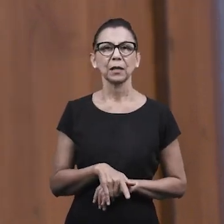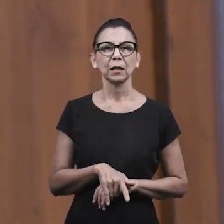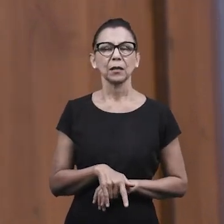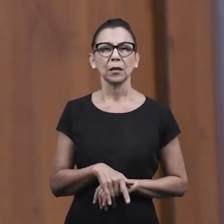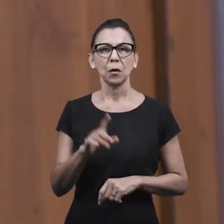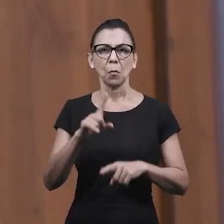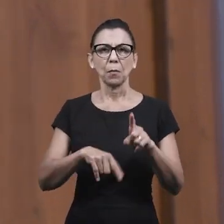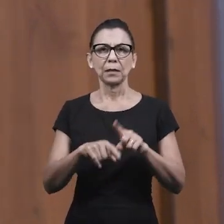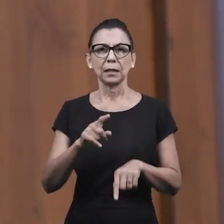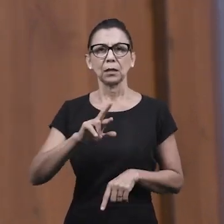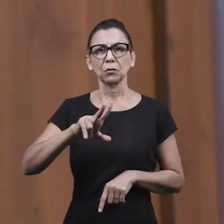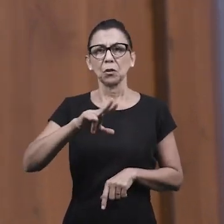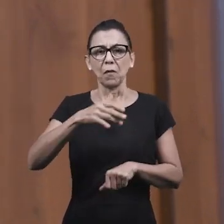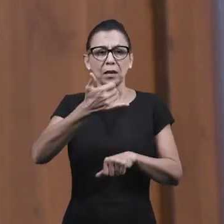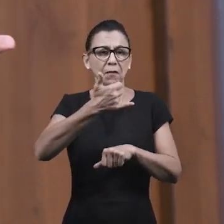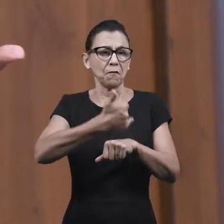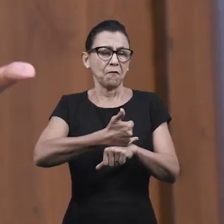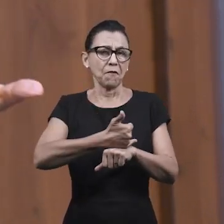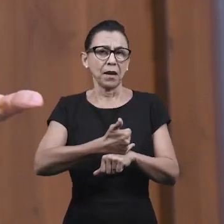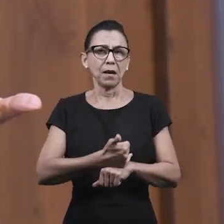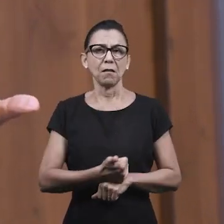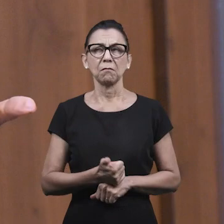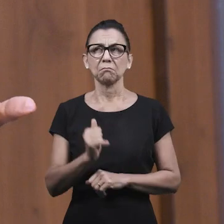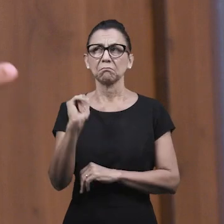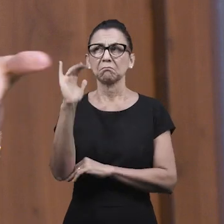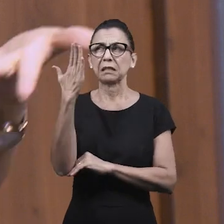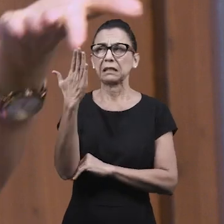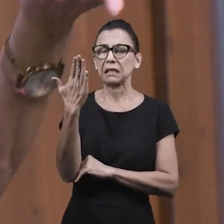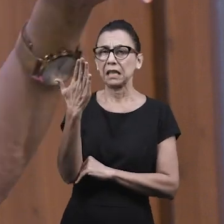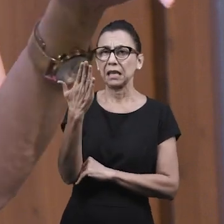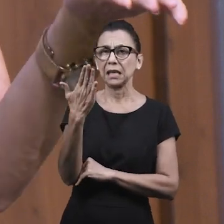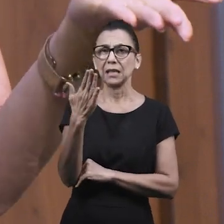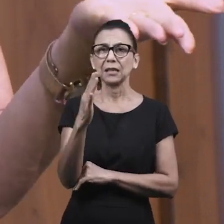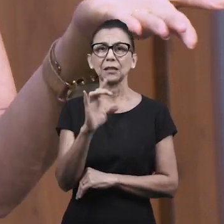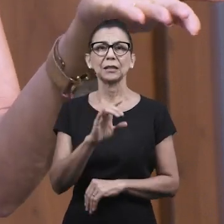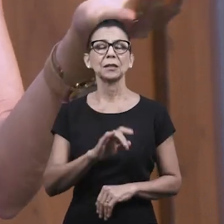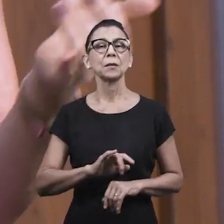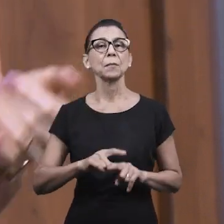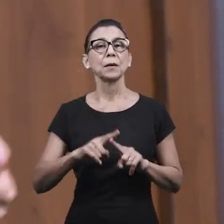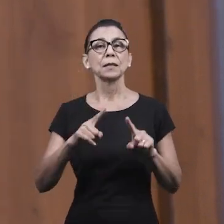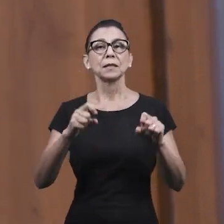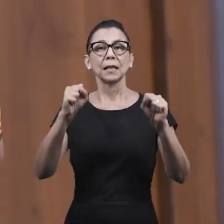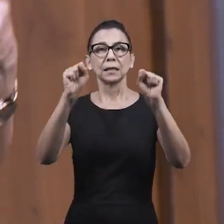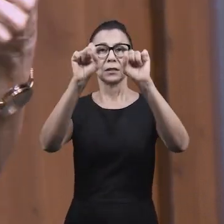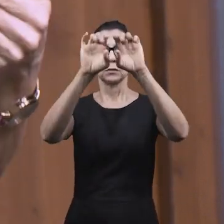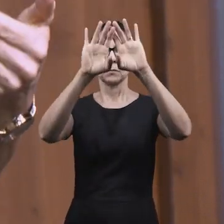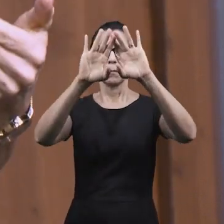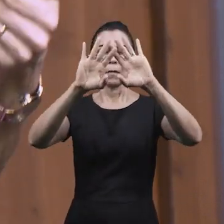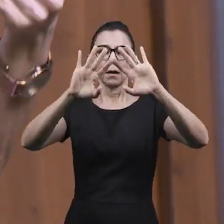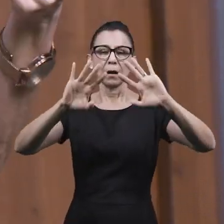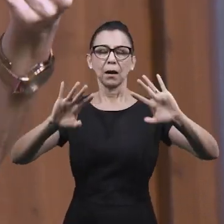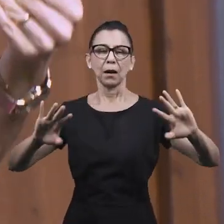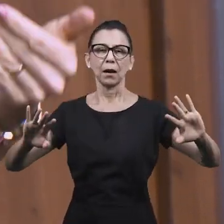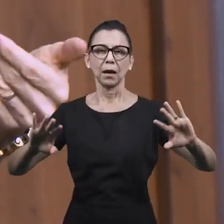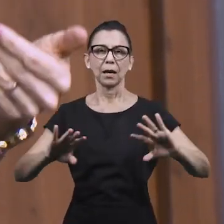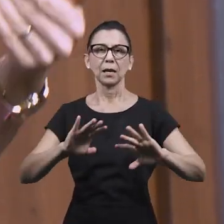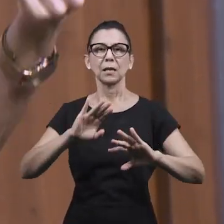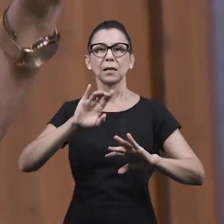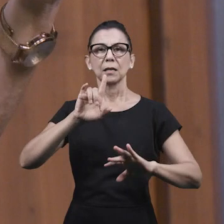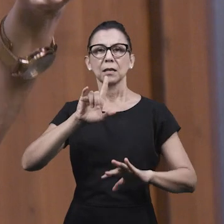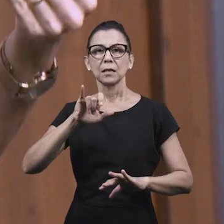matériau lourd. Il n'était pas de fer, il n'était pas de bois, était de tissu. Ils n'avaient